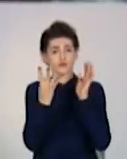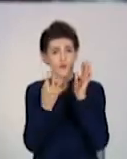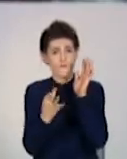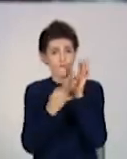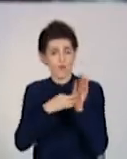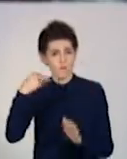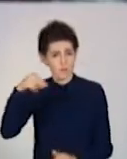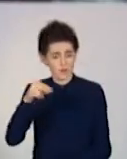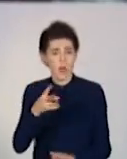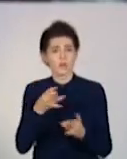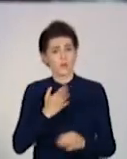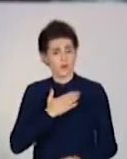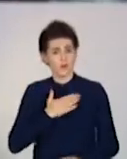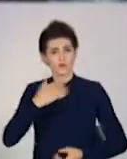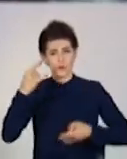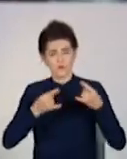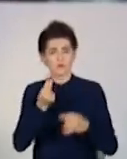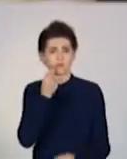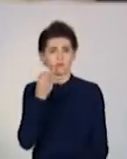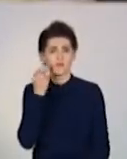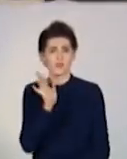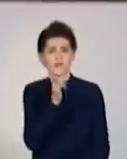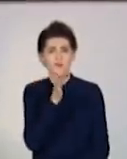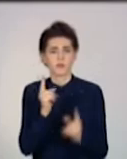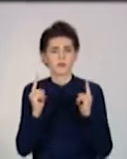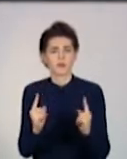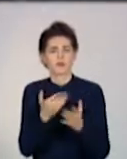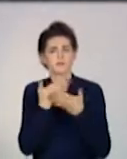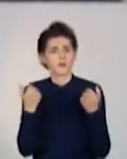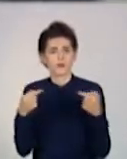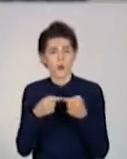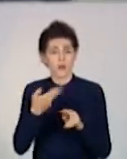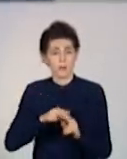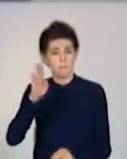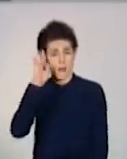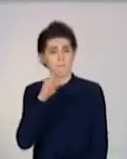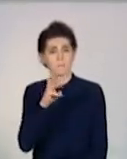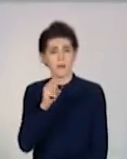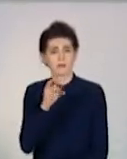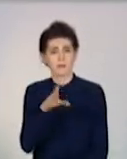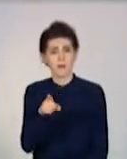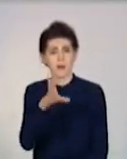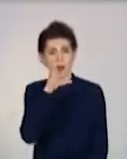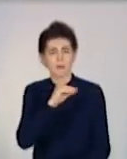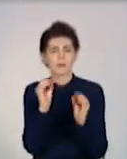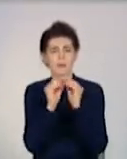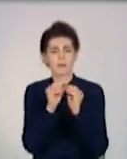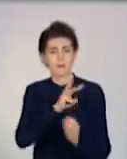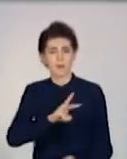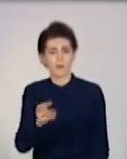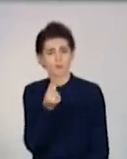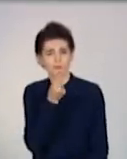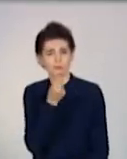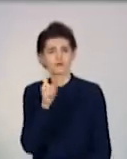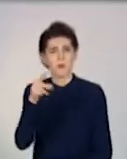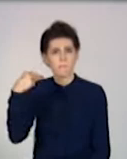то у телевізійників регламентованого часу на це немає. Мій колега Максим Чумак встигає поїсти за 10 хвилин, бо перерви